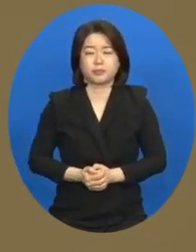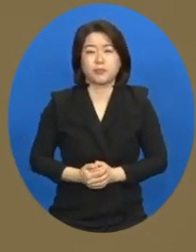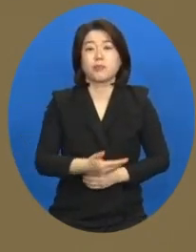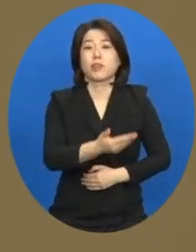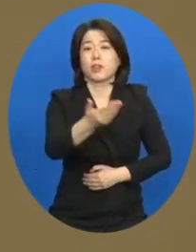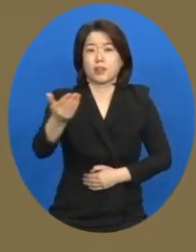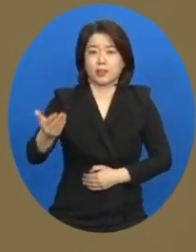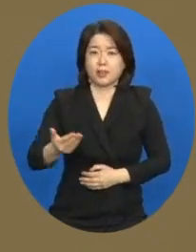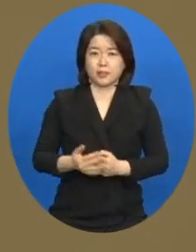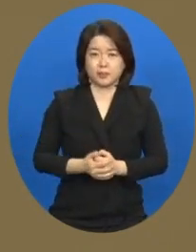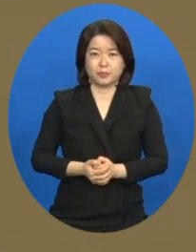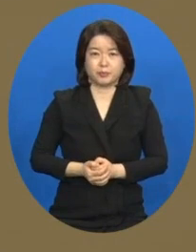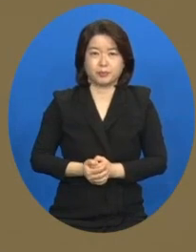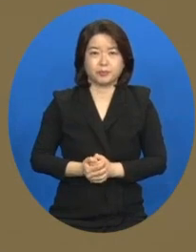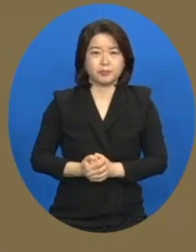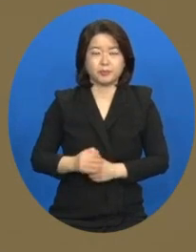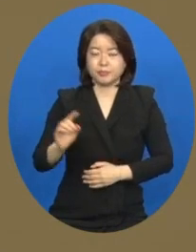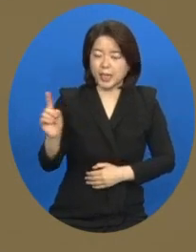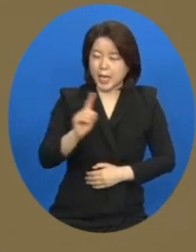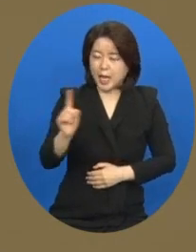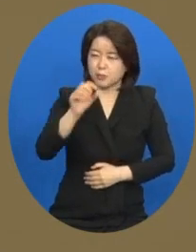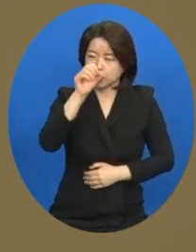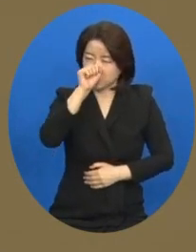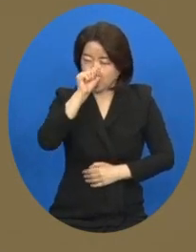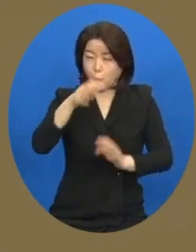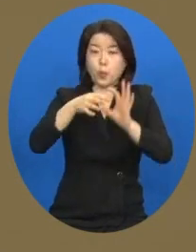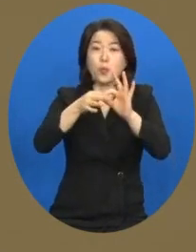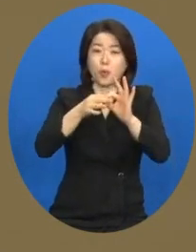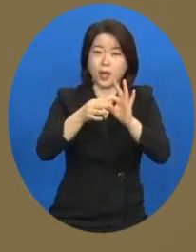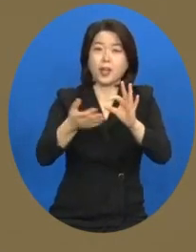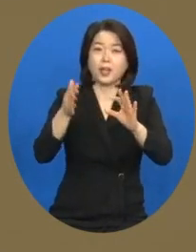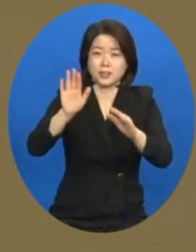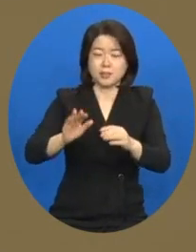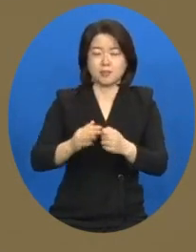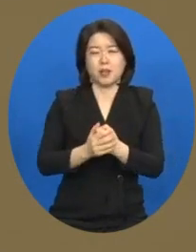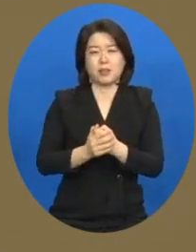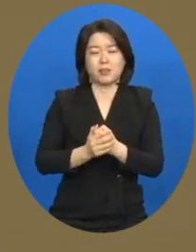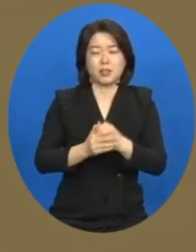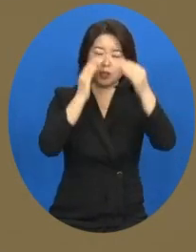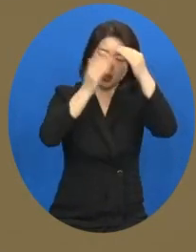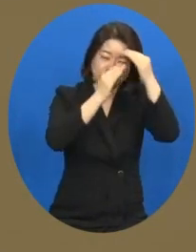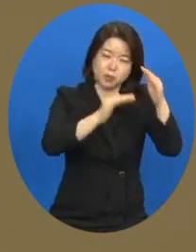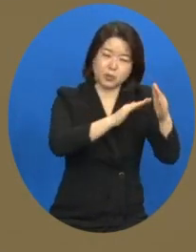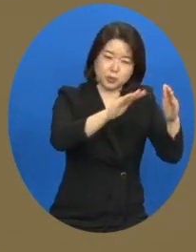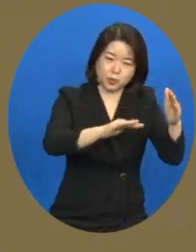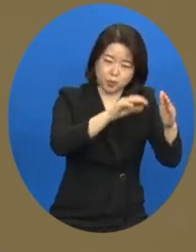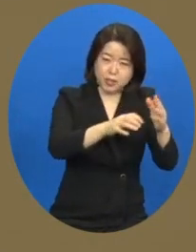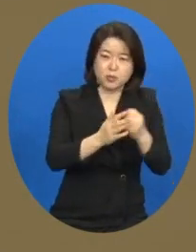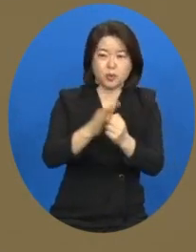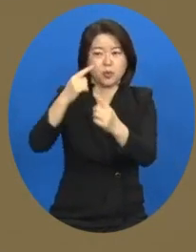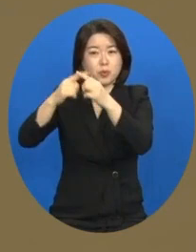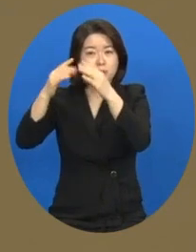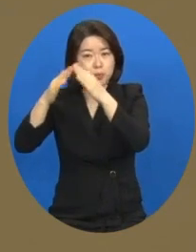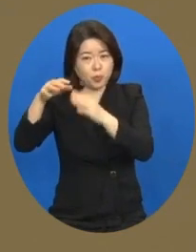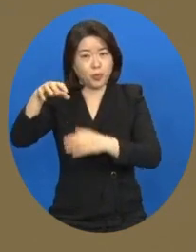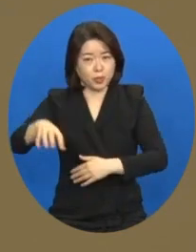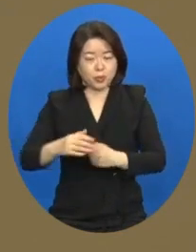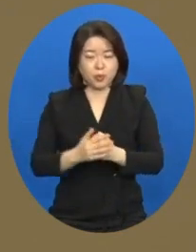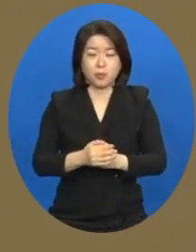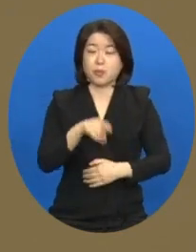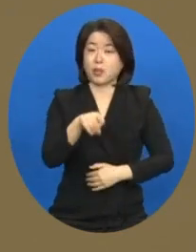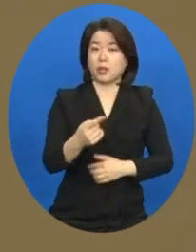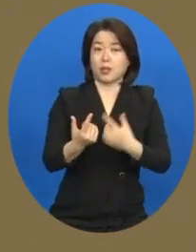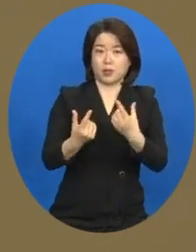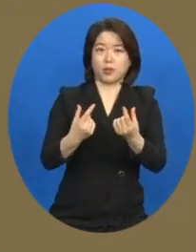여러분, 아무리 좋은 관계 같아도 성도의 가정도 교회도